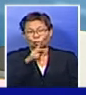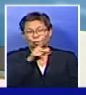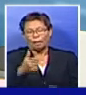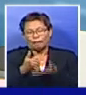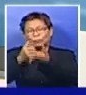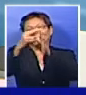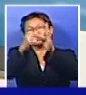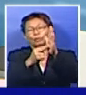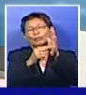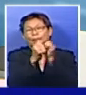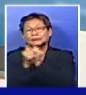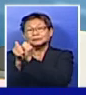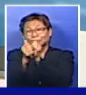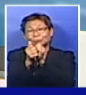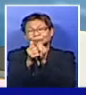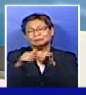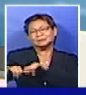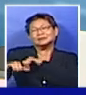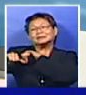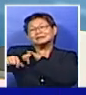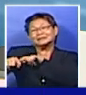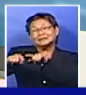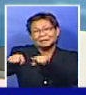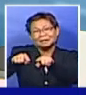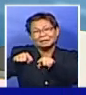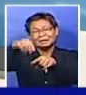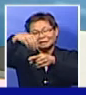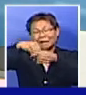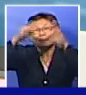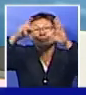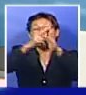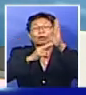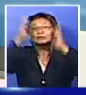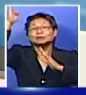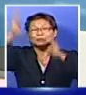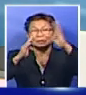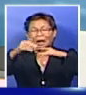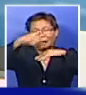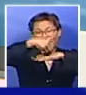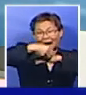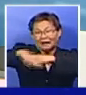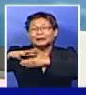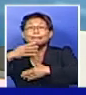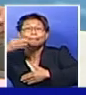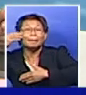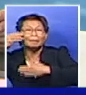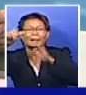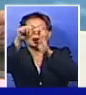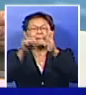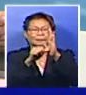bantuan undang-undang bersama yang selari dengan undang-undang domestik sedia ada, iaitu Akta Ekstradisi 1992,